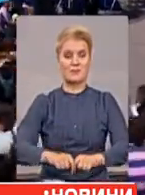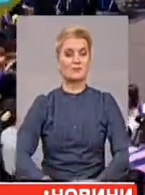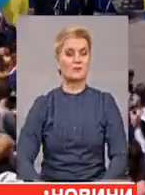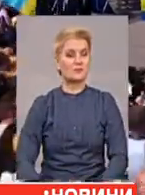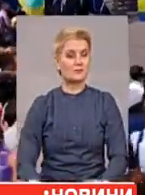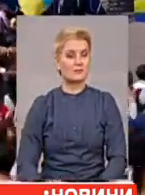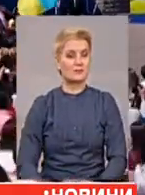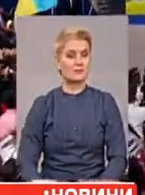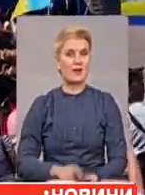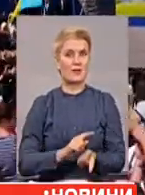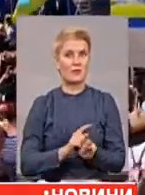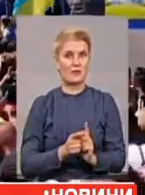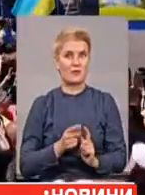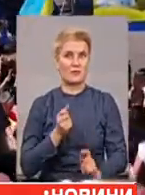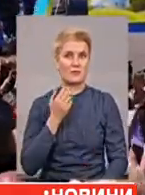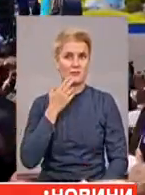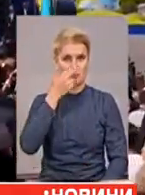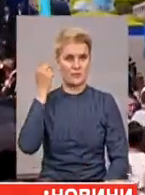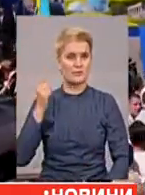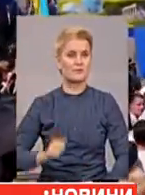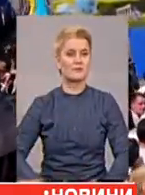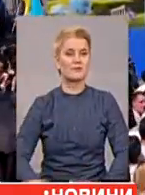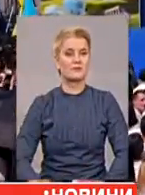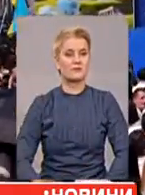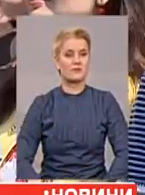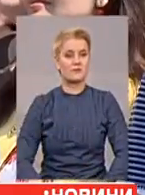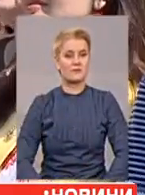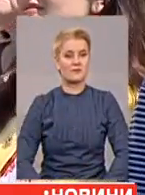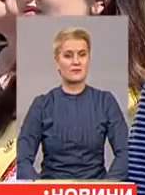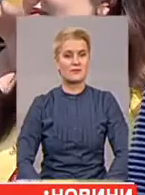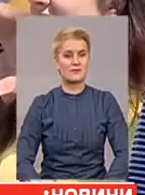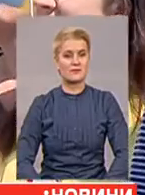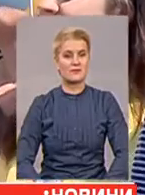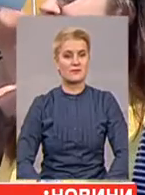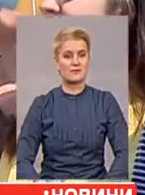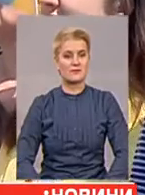Правите раз, найліпші сини України, броня українську